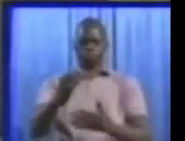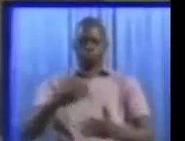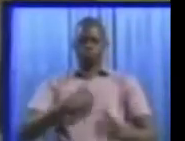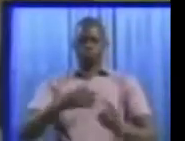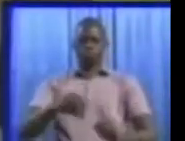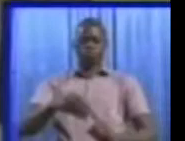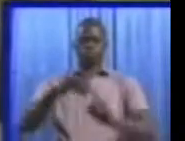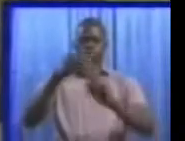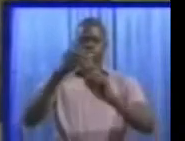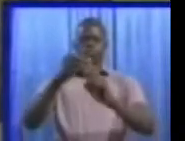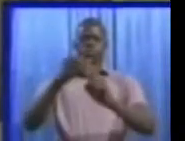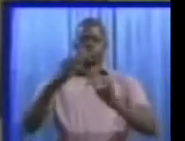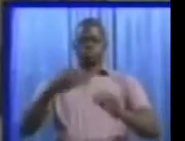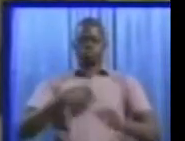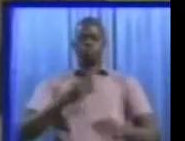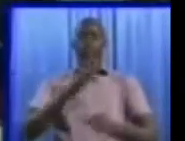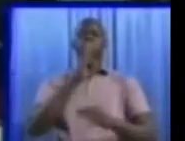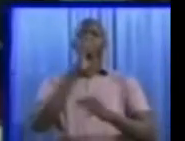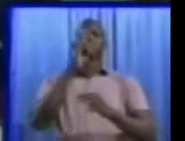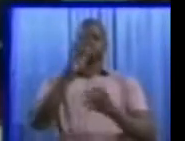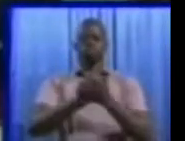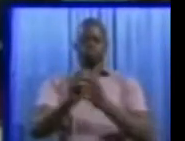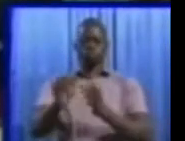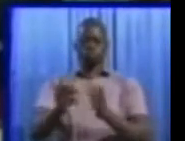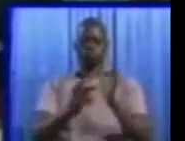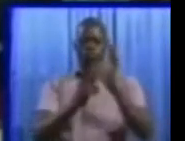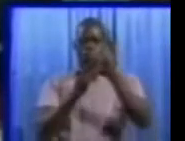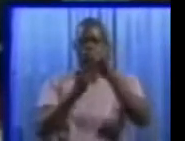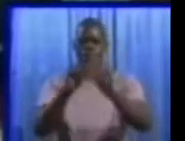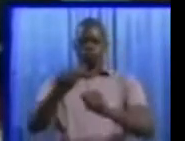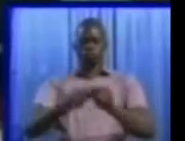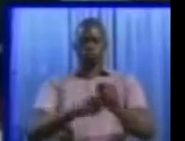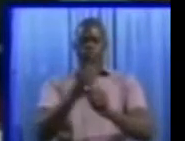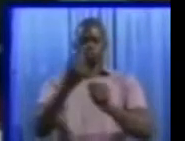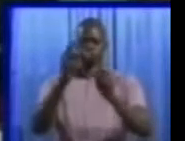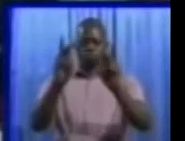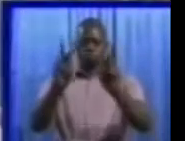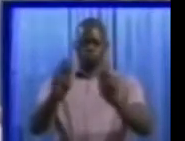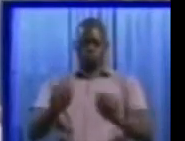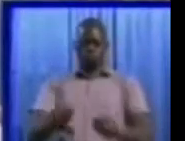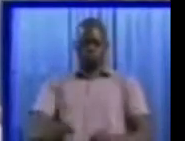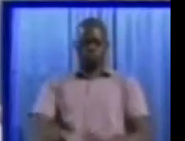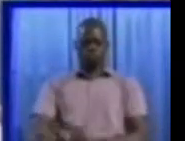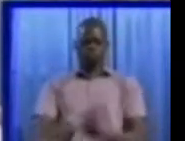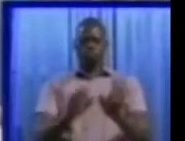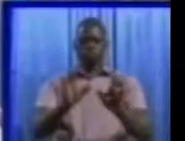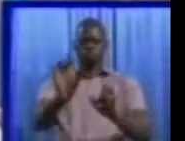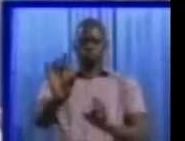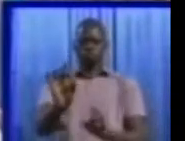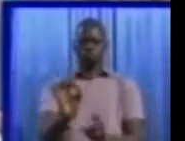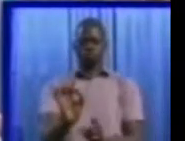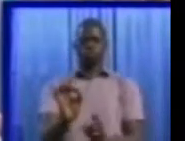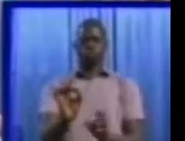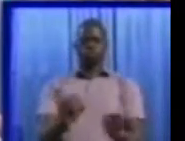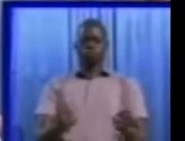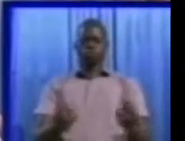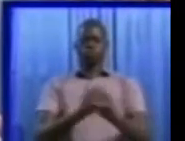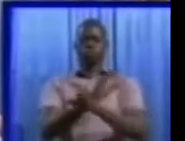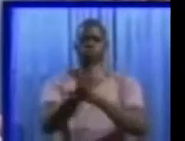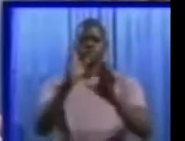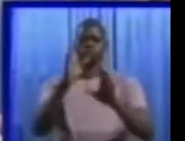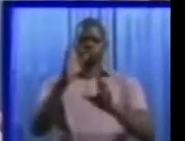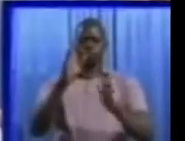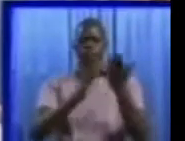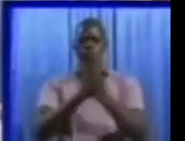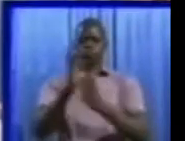chaque fonds a ses réalités. Et donc c'est ce qu'on va leur présenter pour que chacun puisse faire un choix rationnel par rapport